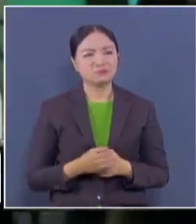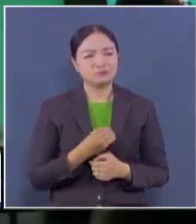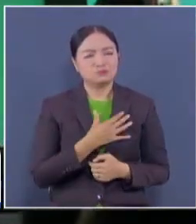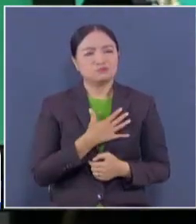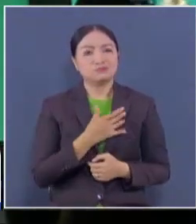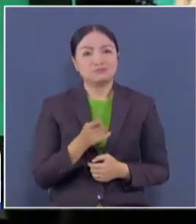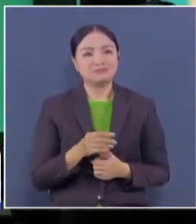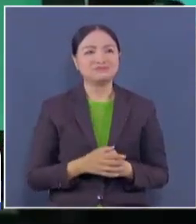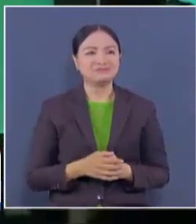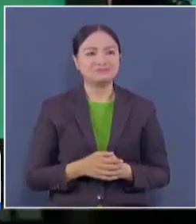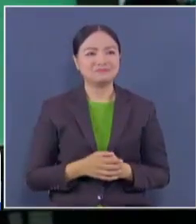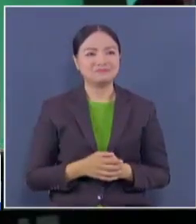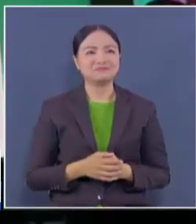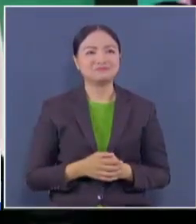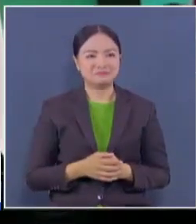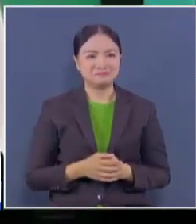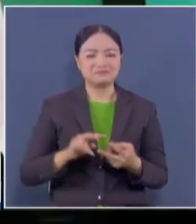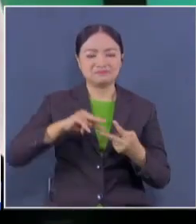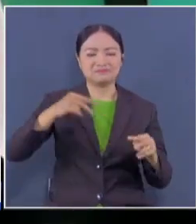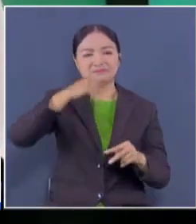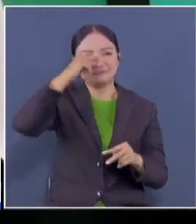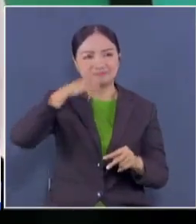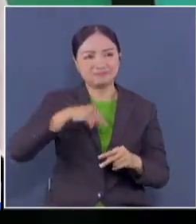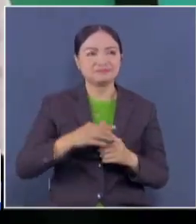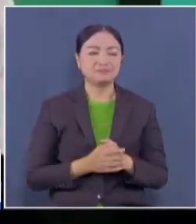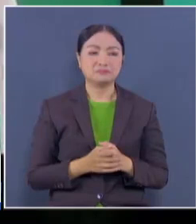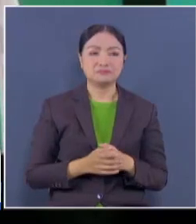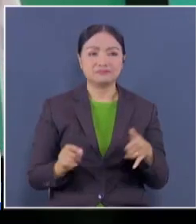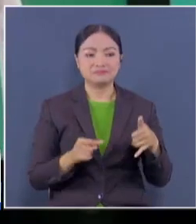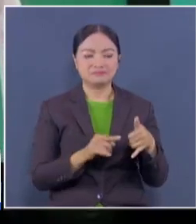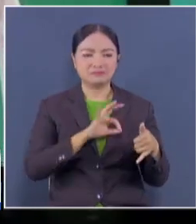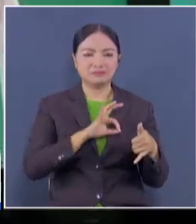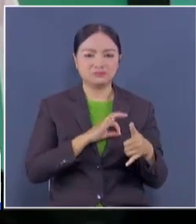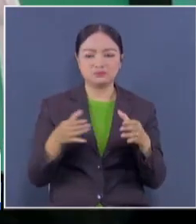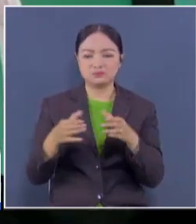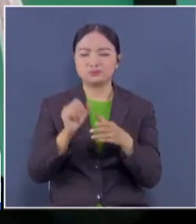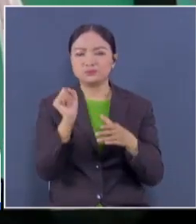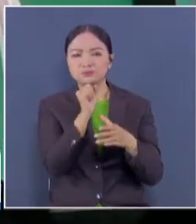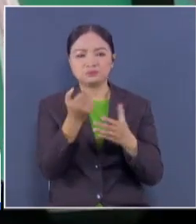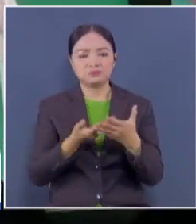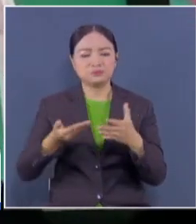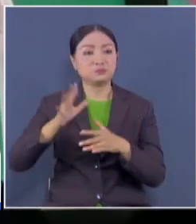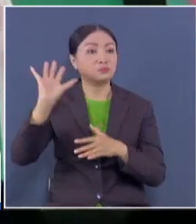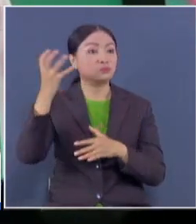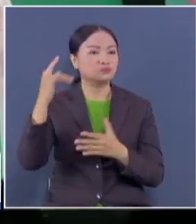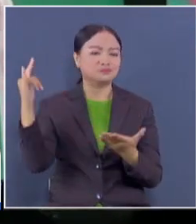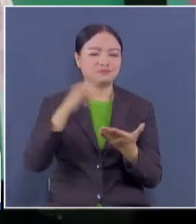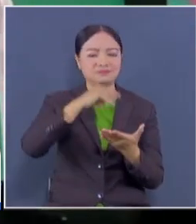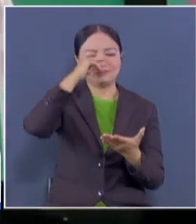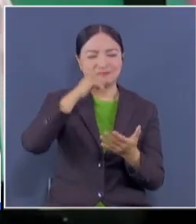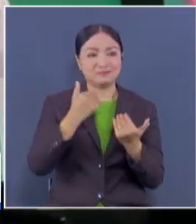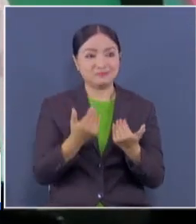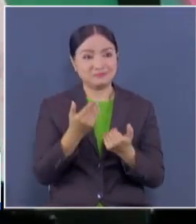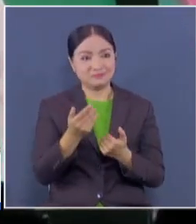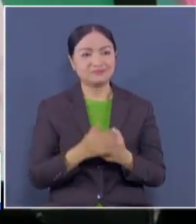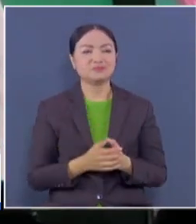ตค่ะหลังจากไอดอลสาวเกาหลีสัญชาติไทยอย่างลิซ่าแบล็คพิงค์หนึ่งในสมาชิกเกิร์ลกรุ๊ปชื่อดังระดับโลกค่ะมาเมืองไทยครั้งนี้